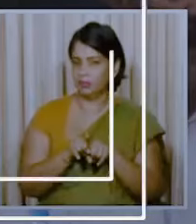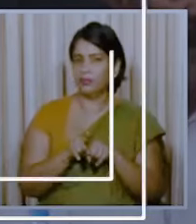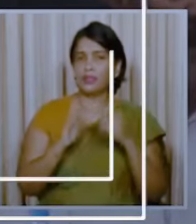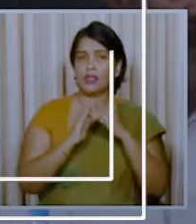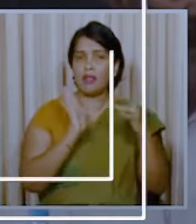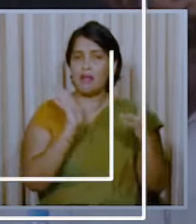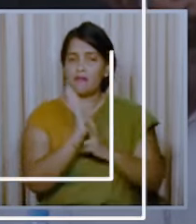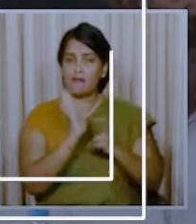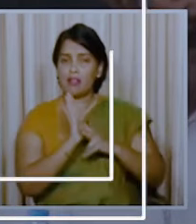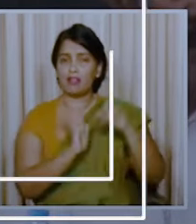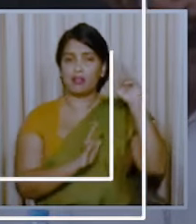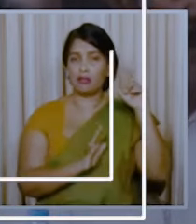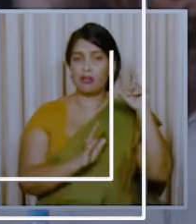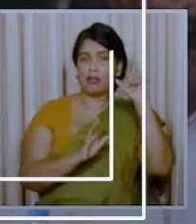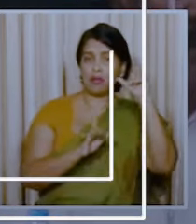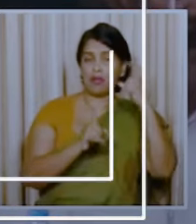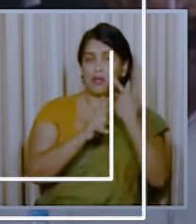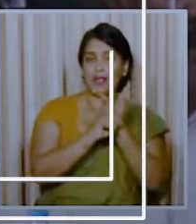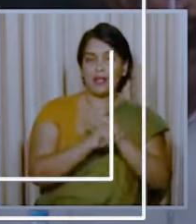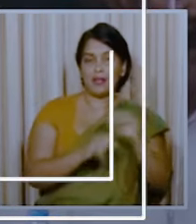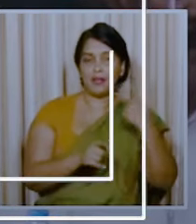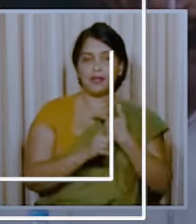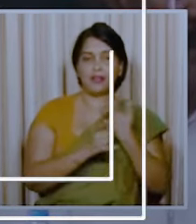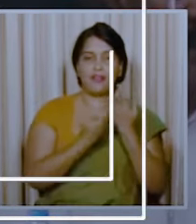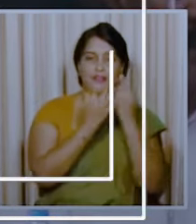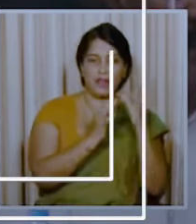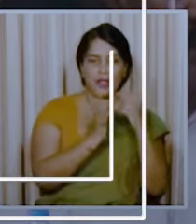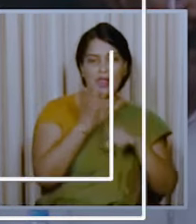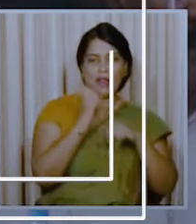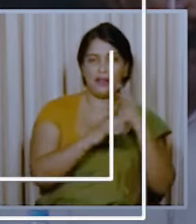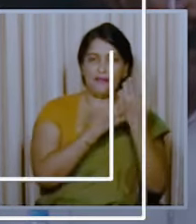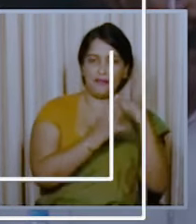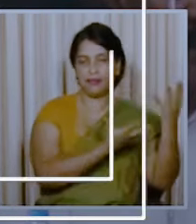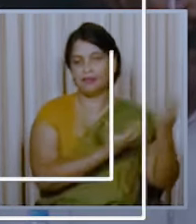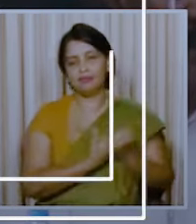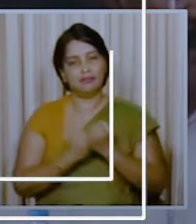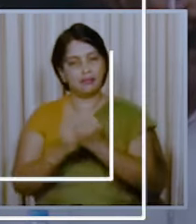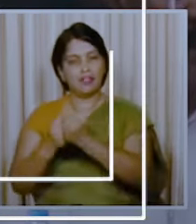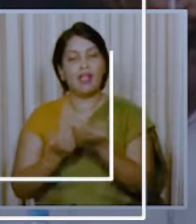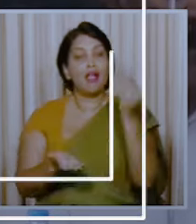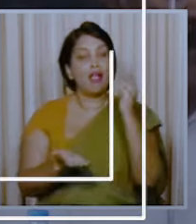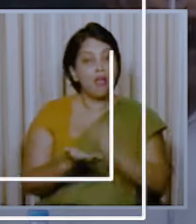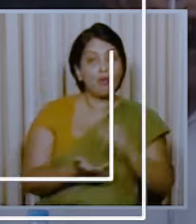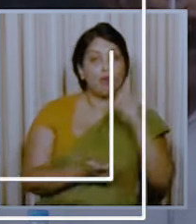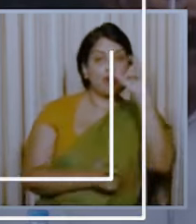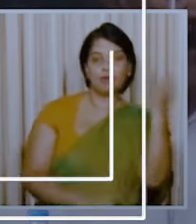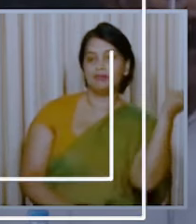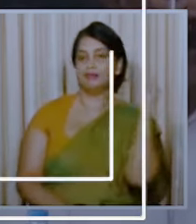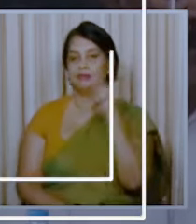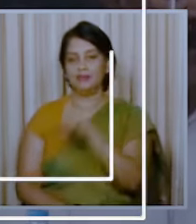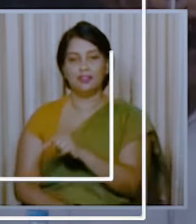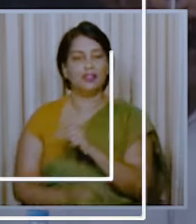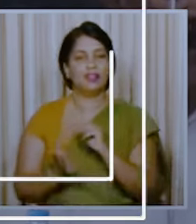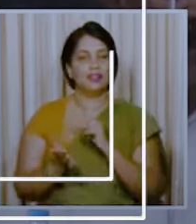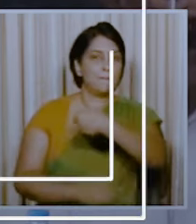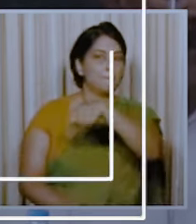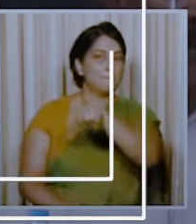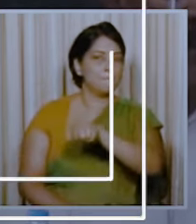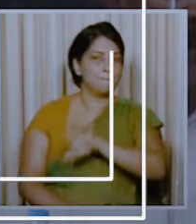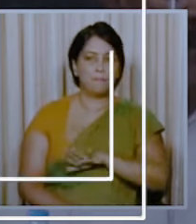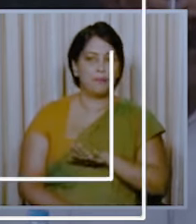ගමේ කෙනා කොළඹ එයාපෝට් ඩියුටි ෆ්‍රී එකෙන් ඇවිල්ලා මොකක් හරි අරකට ගමට ගියායින් පස්සේ ආයෙත් ඇවිල්ලා කොළඹ පෝට් සිටි ඩියුටි ෆ්‍රී එකෙන් බඩු